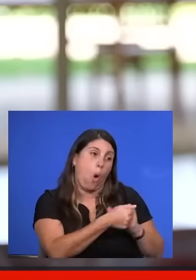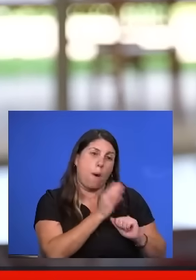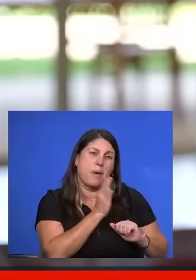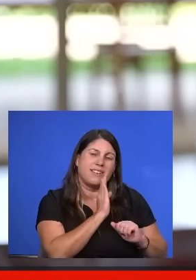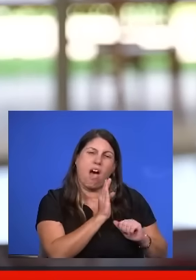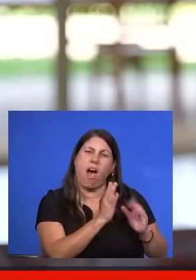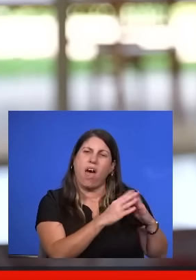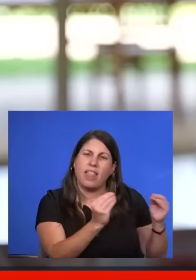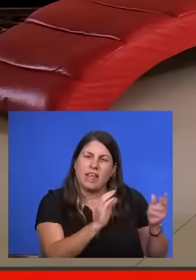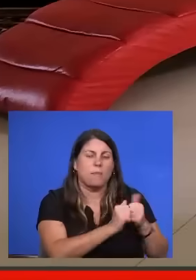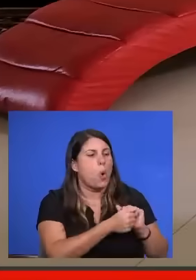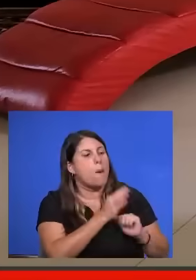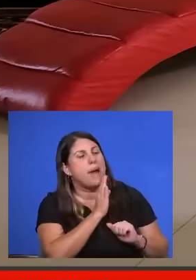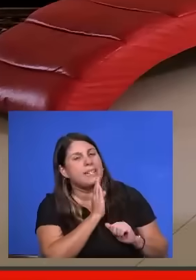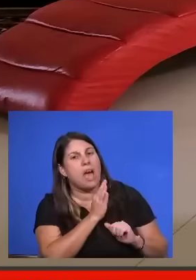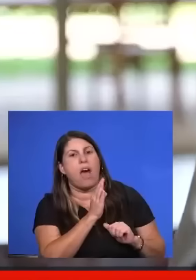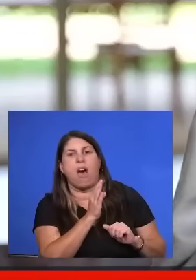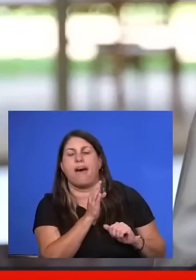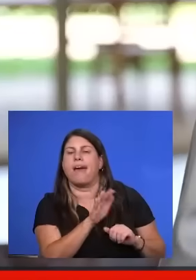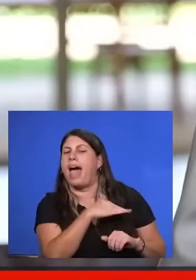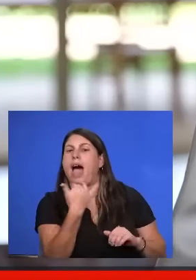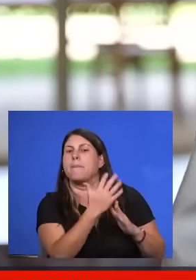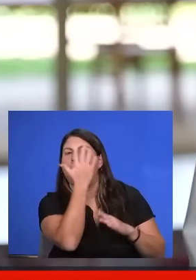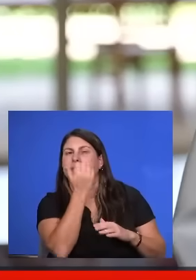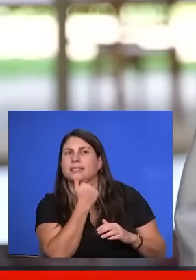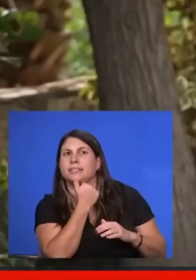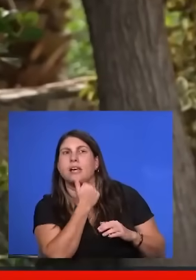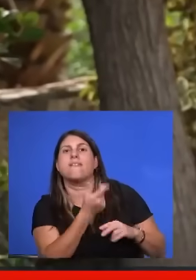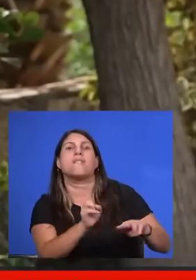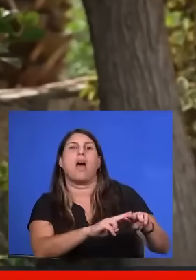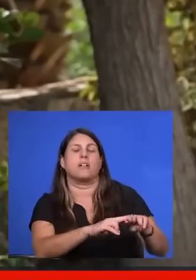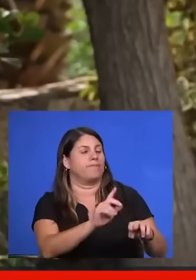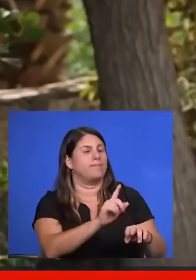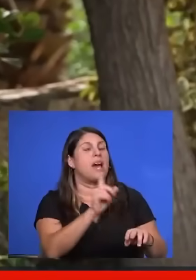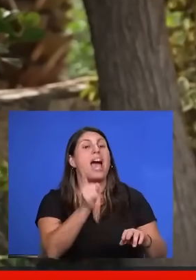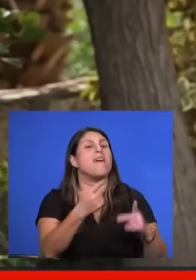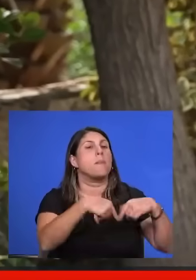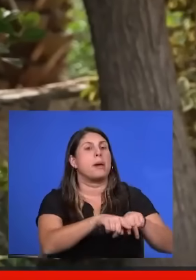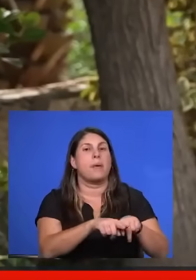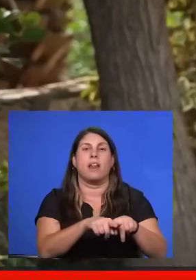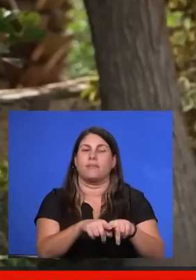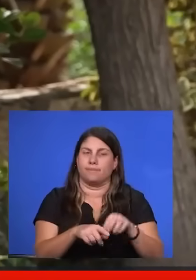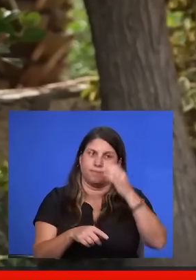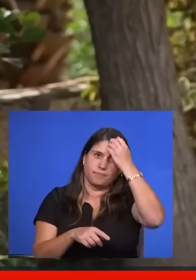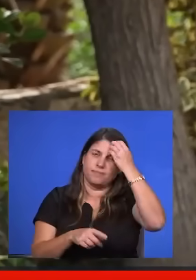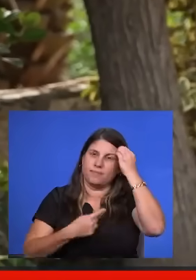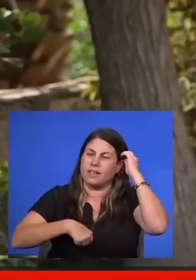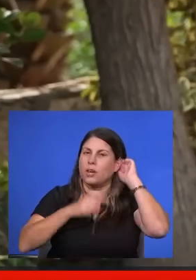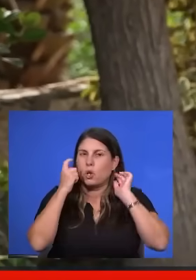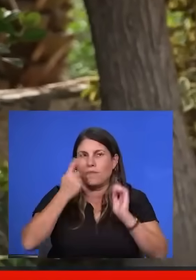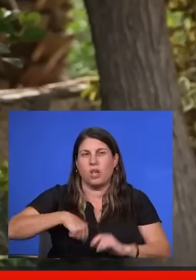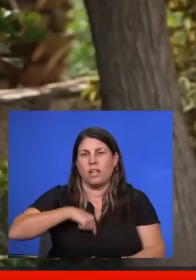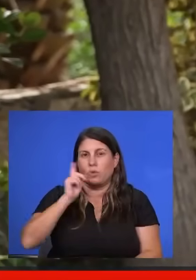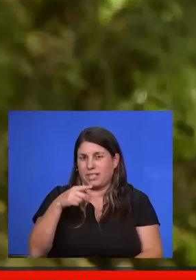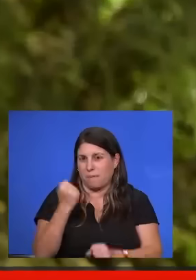בעיית השמדת החמאס. במקביל. חייבים לפעול במקביל. אני חושב שאנחנו צריכים כמעשה ראשון לפתור קודם כל את